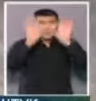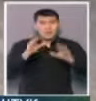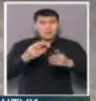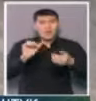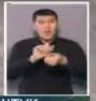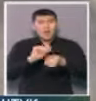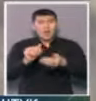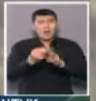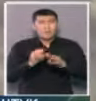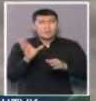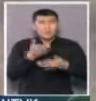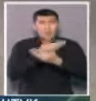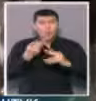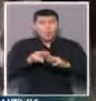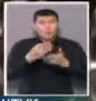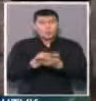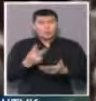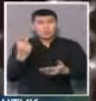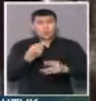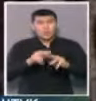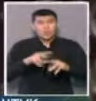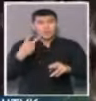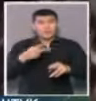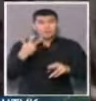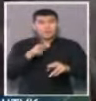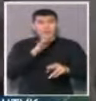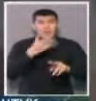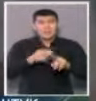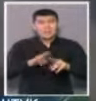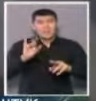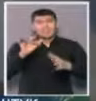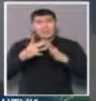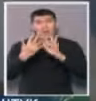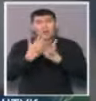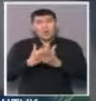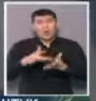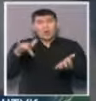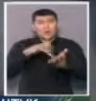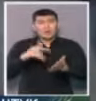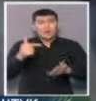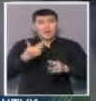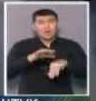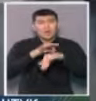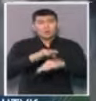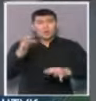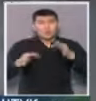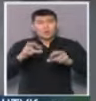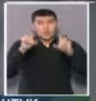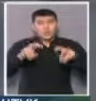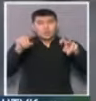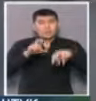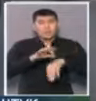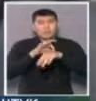документов настоящее время от двум 23-летним жителей исатай ского района и города а тралл проводится досудебное расследование